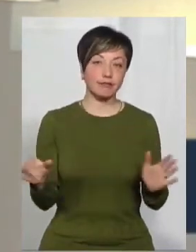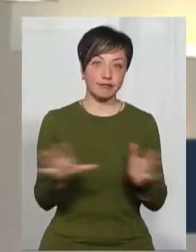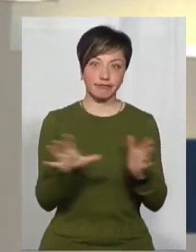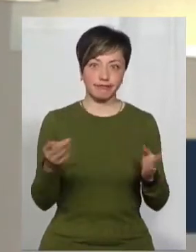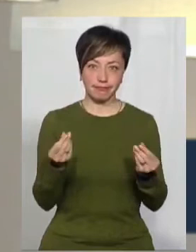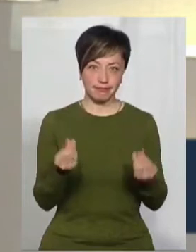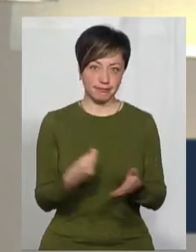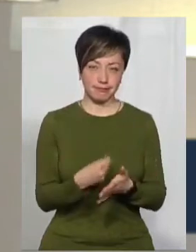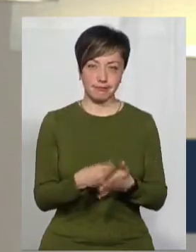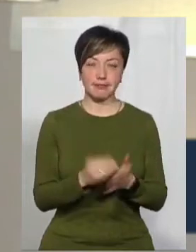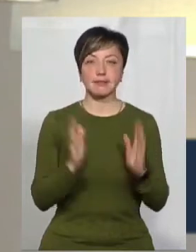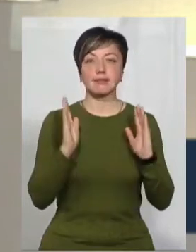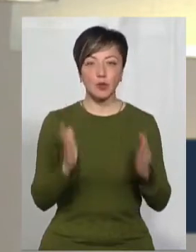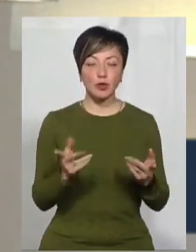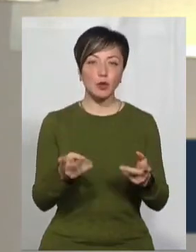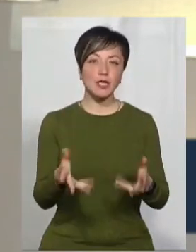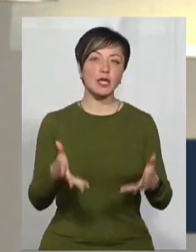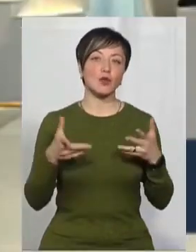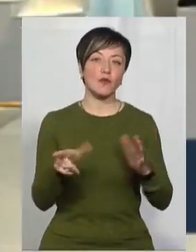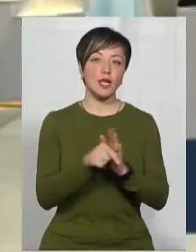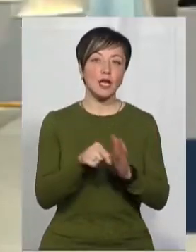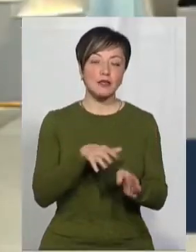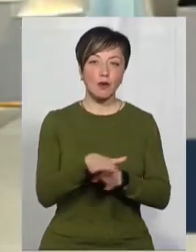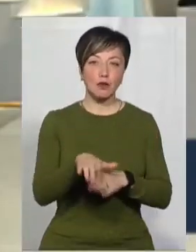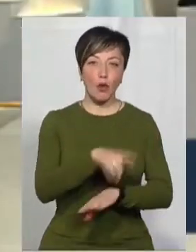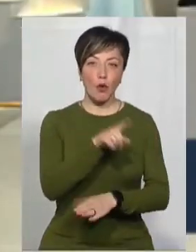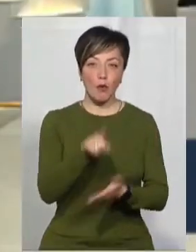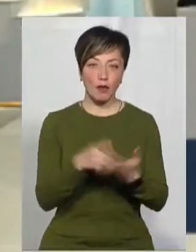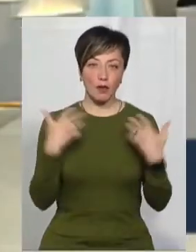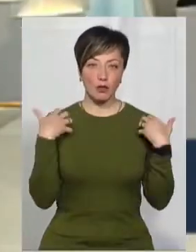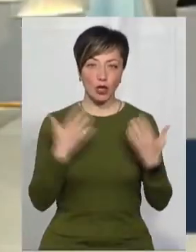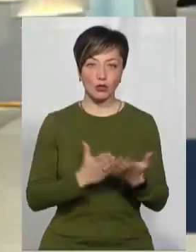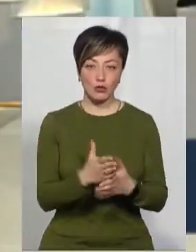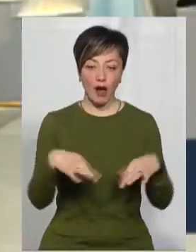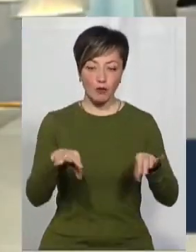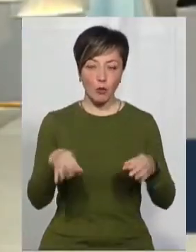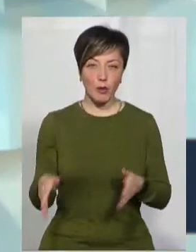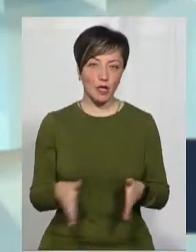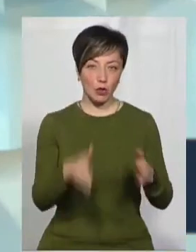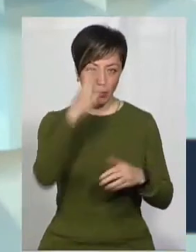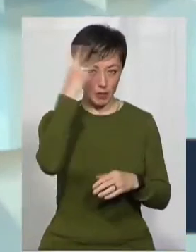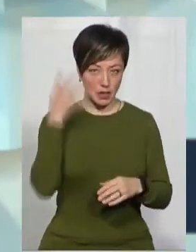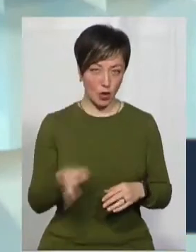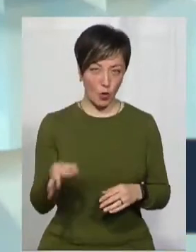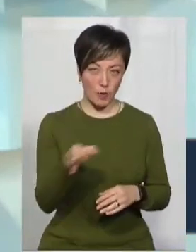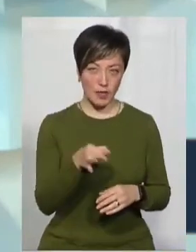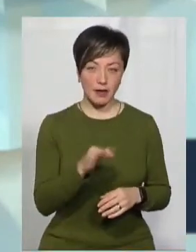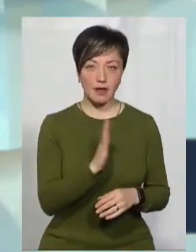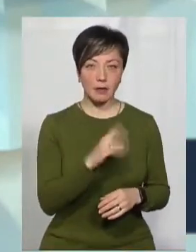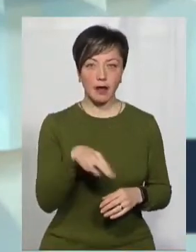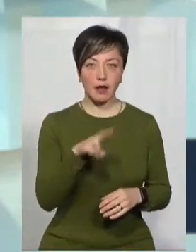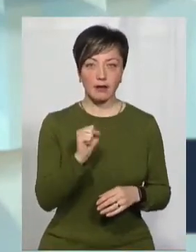рекордну суму коштів? Будемо це з'ясовувати із виконуючим обов'язки начальника служби автомобільних доріг у Хмельницькій області